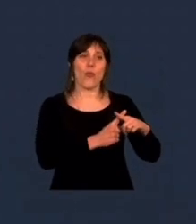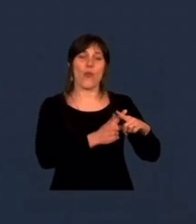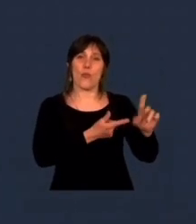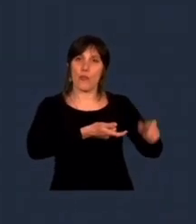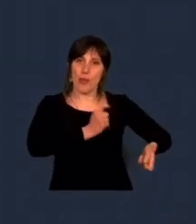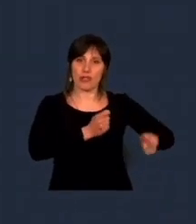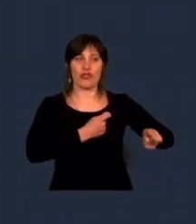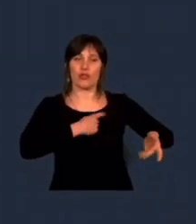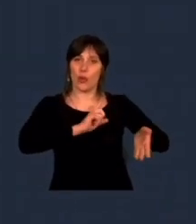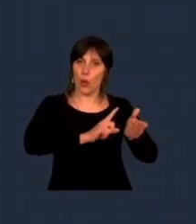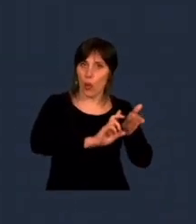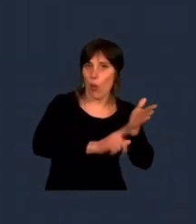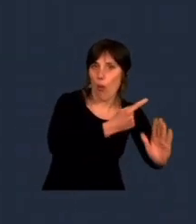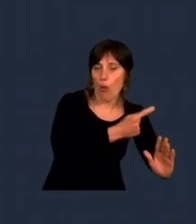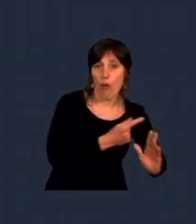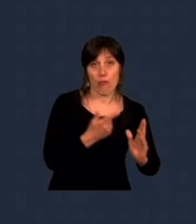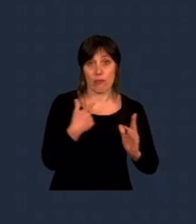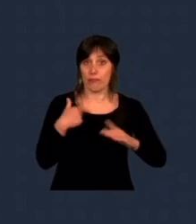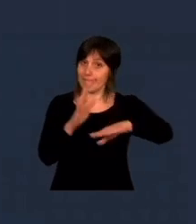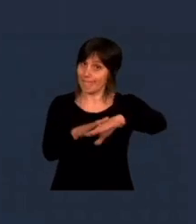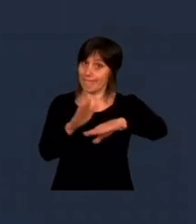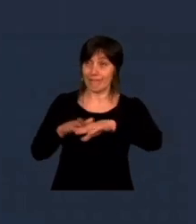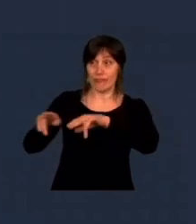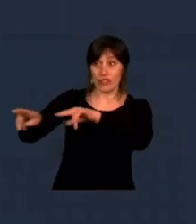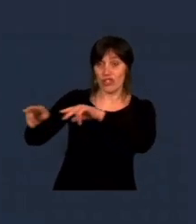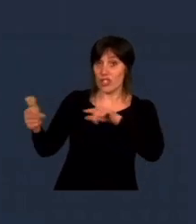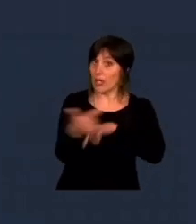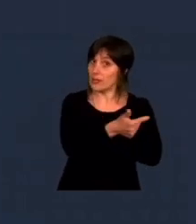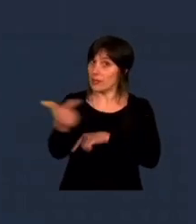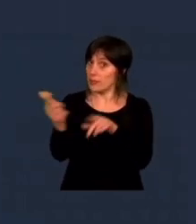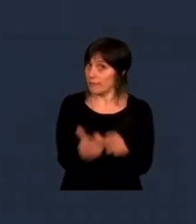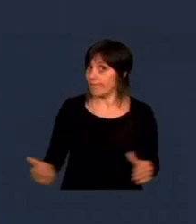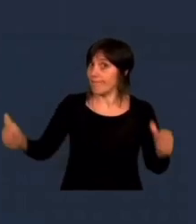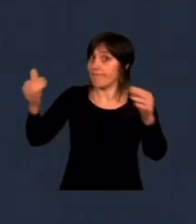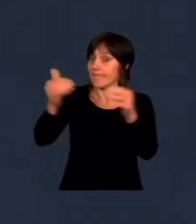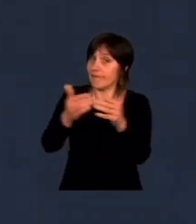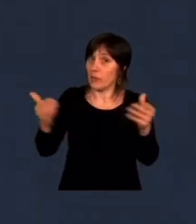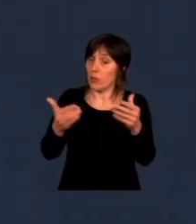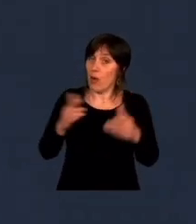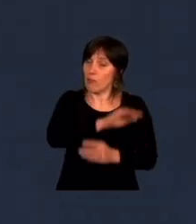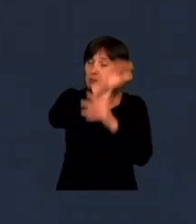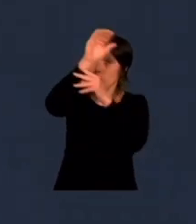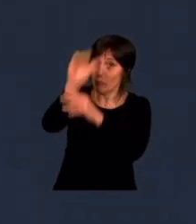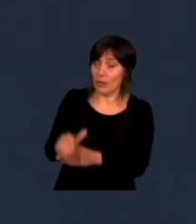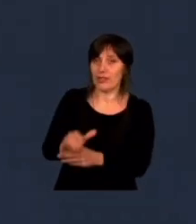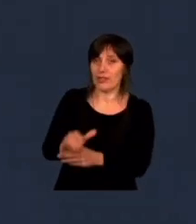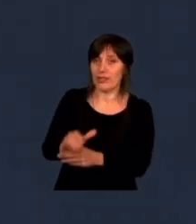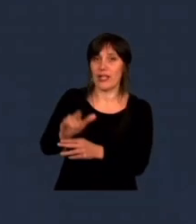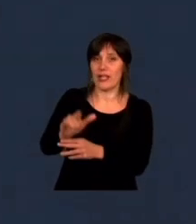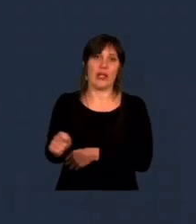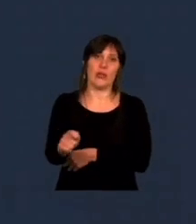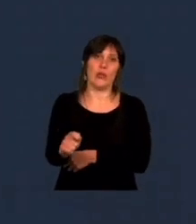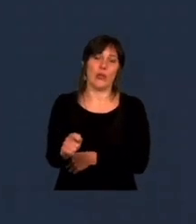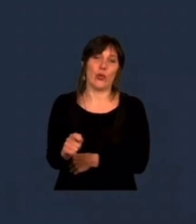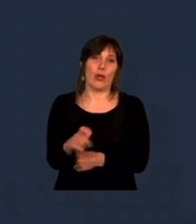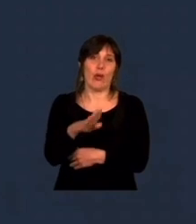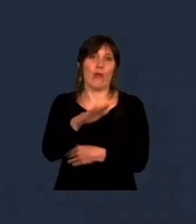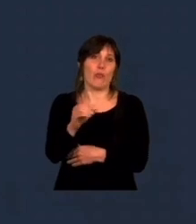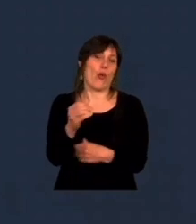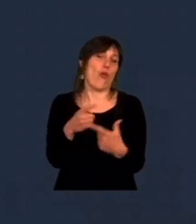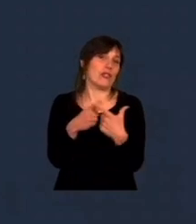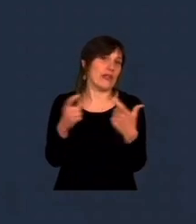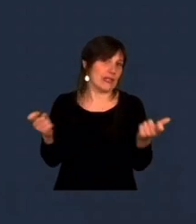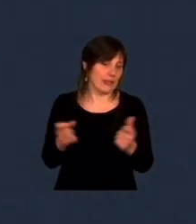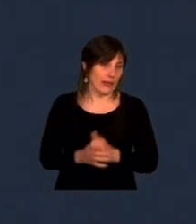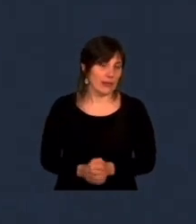la chasse, Monsieur Favreau, des acteurs majeurs de la défense de la nature et de la biodiversité. En réalité, les fédérations de pêche ont besoin de